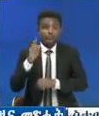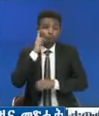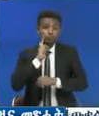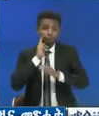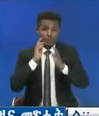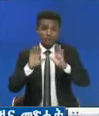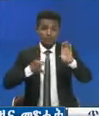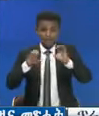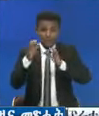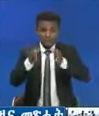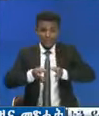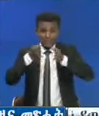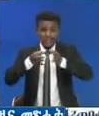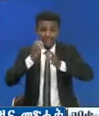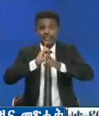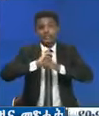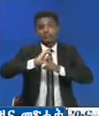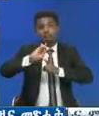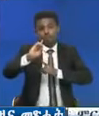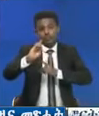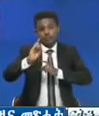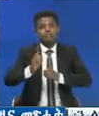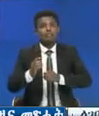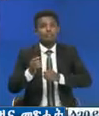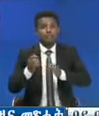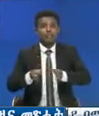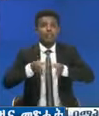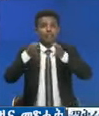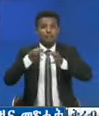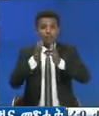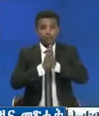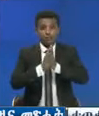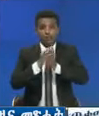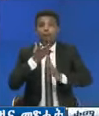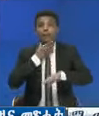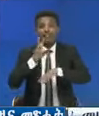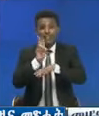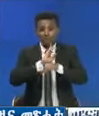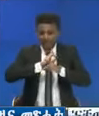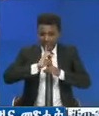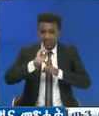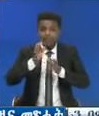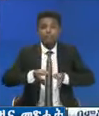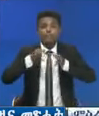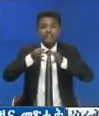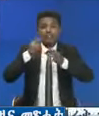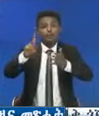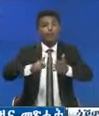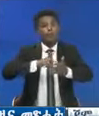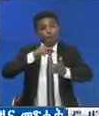ውይይት በቀጥታ ስርጭት ይተላለፋል። አድማጭ ተመልካቾቻችን በአማራ ቴሌቪዥን በቀጥታ የምናስተላልፈውን